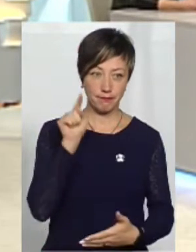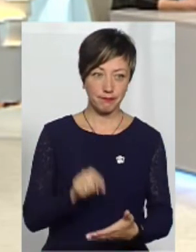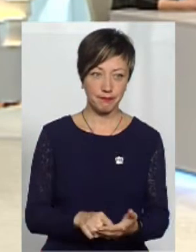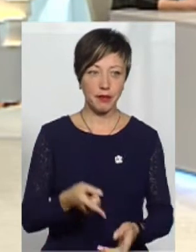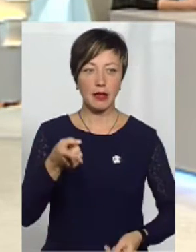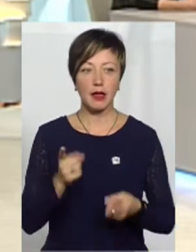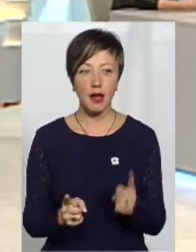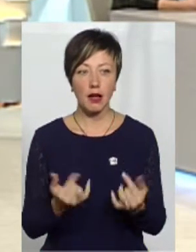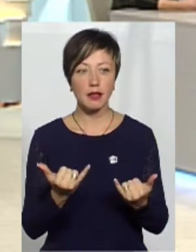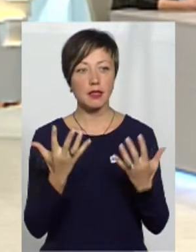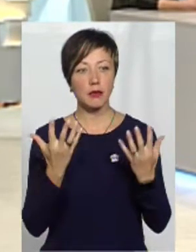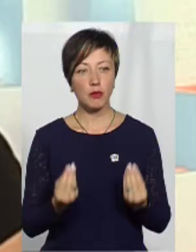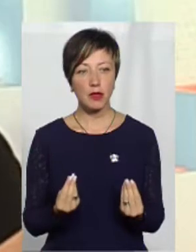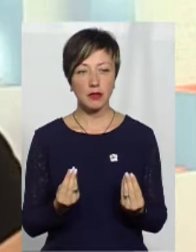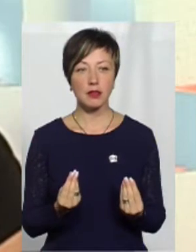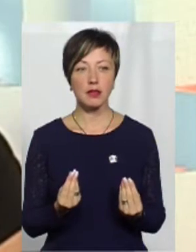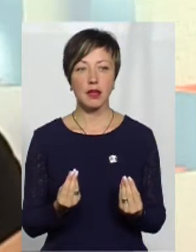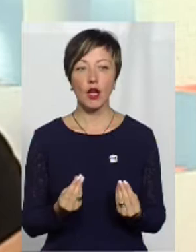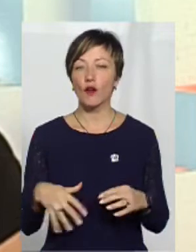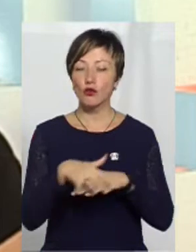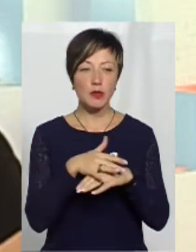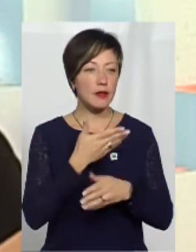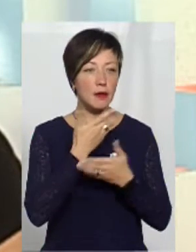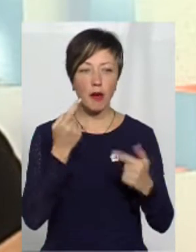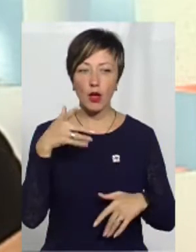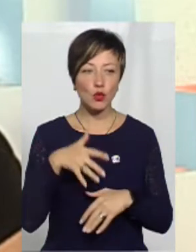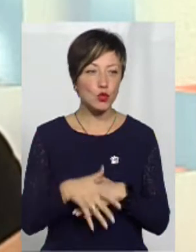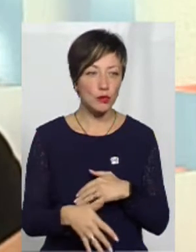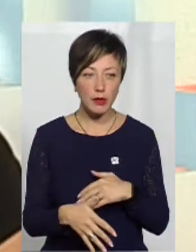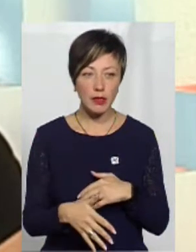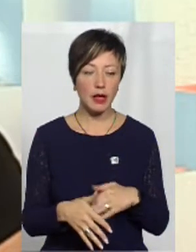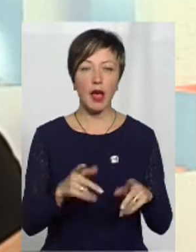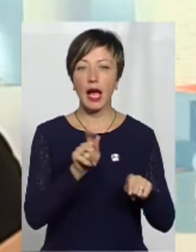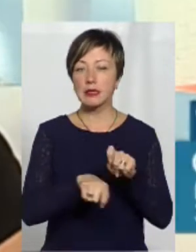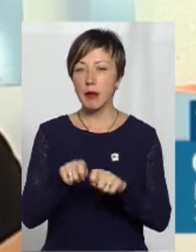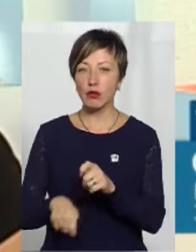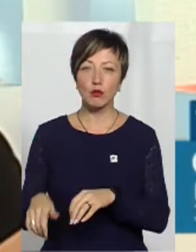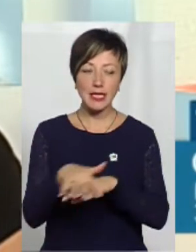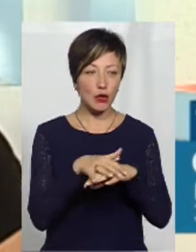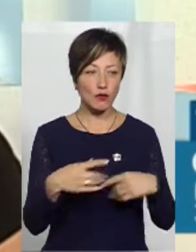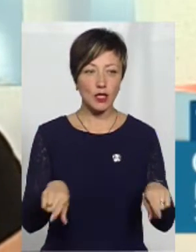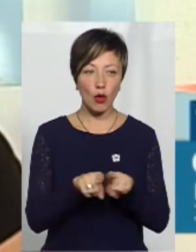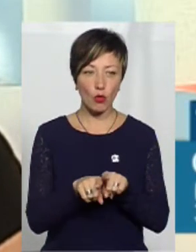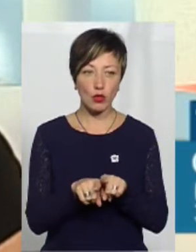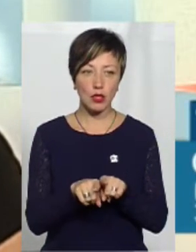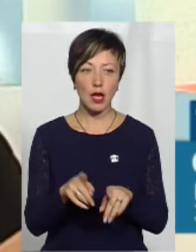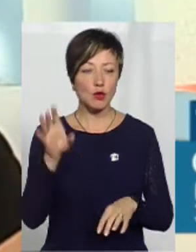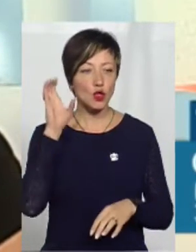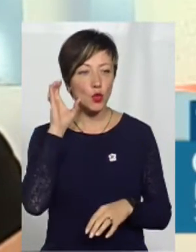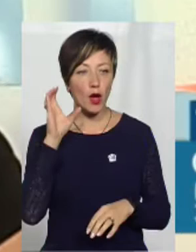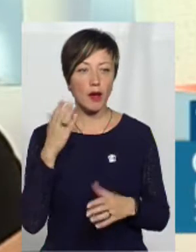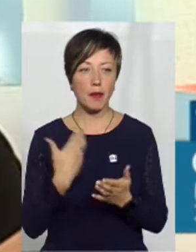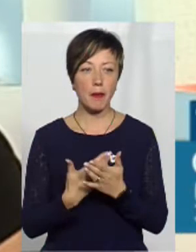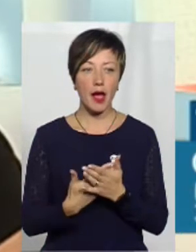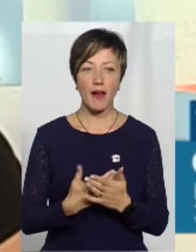що реально на даний момент в суспільстві немає розуміння, як і в експертному середовищі також. Тобто навіть якщо ми слухаємо